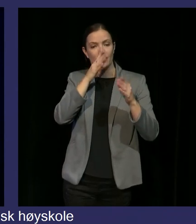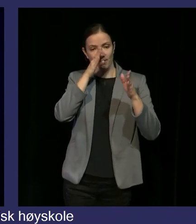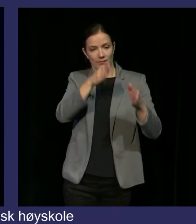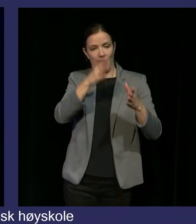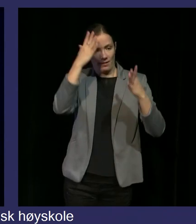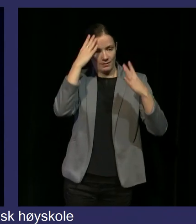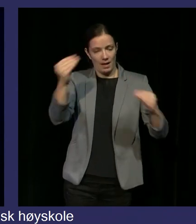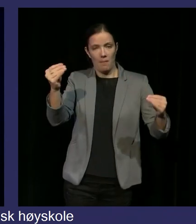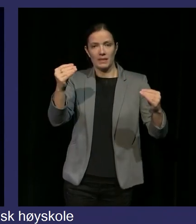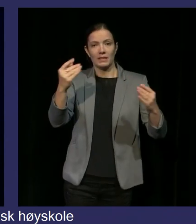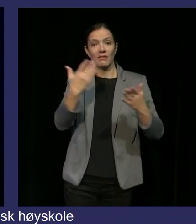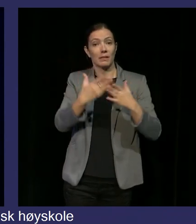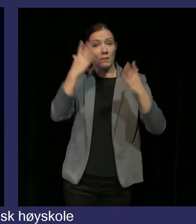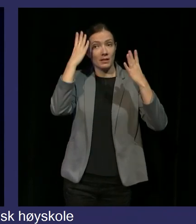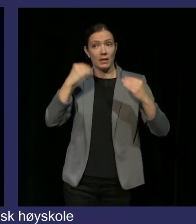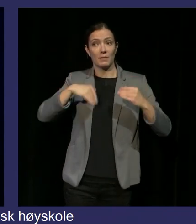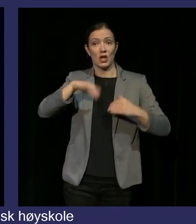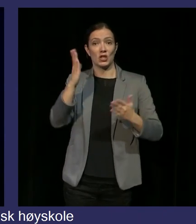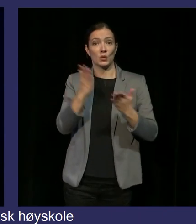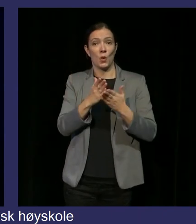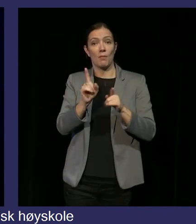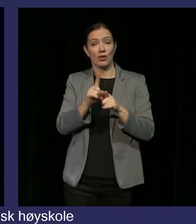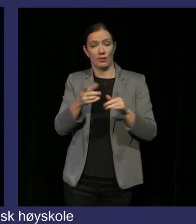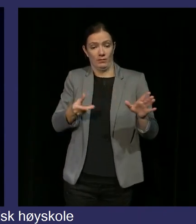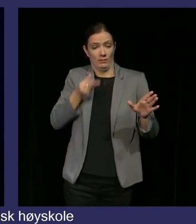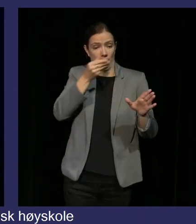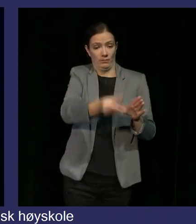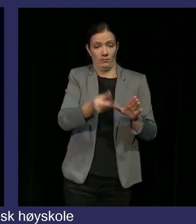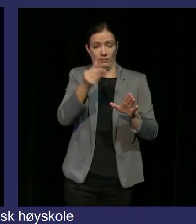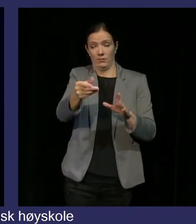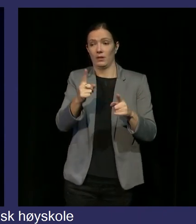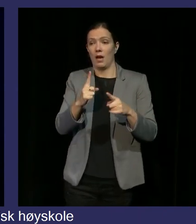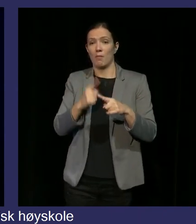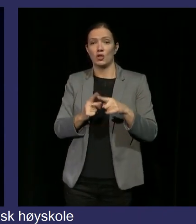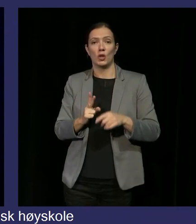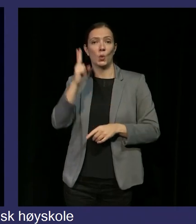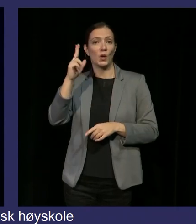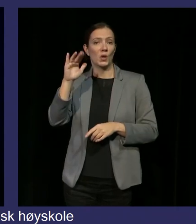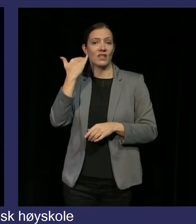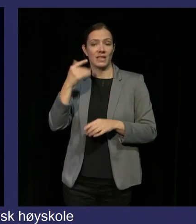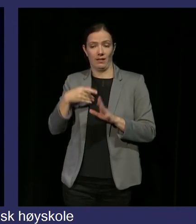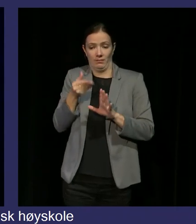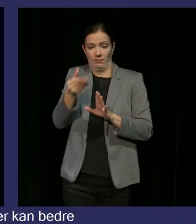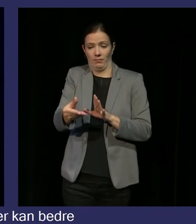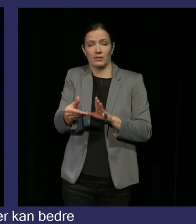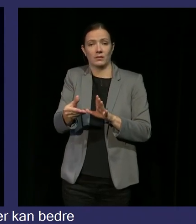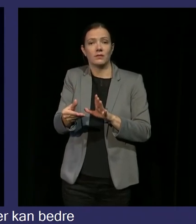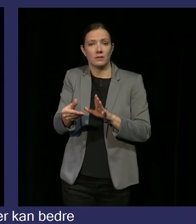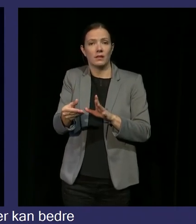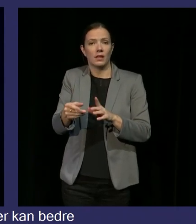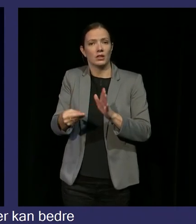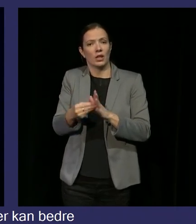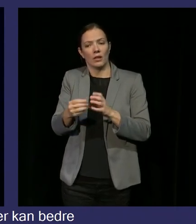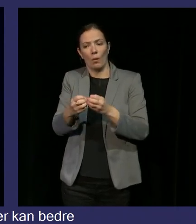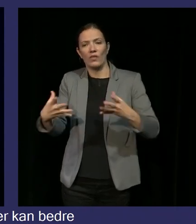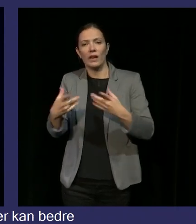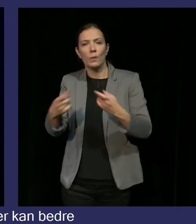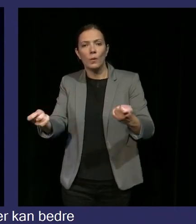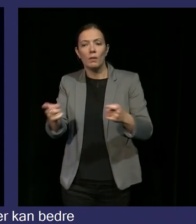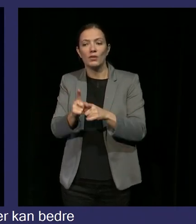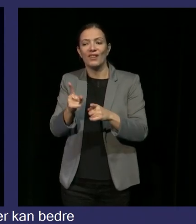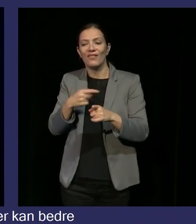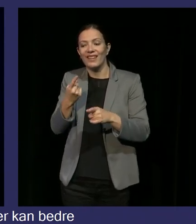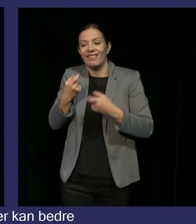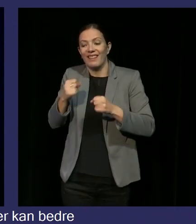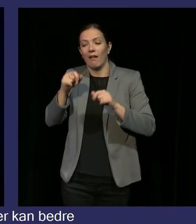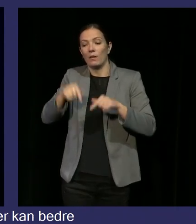samisk, blant annet Samisk Høyskole og også Nord Universitet har fått støtte til å til å utvikle noe her, så vi gjør noen